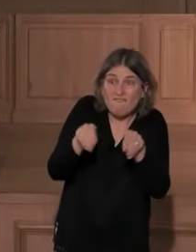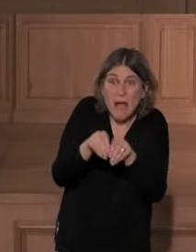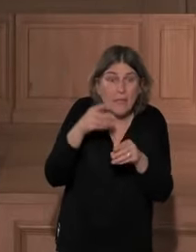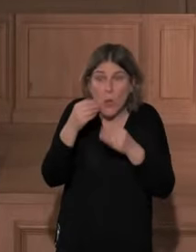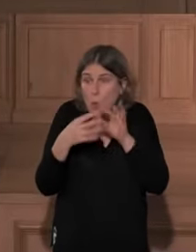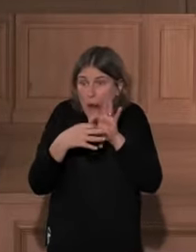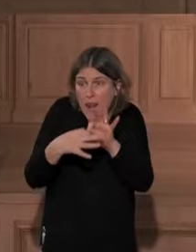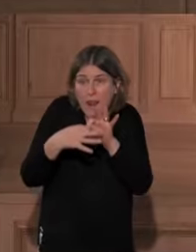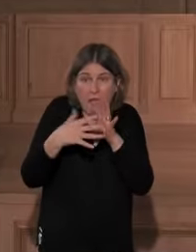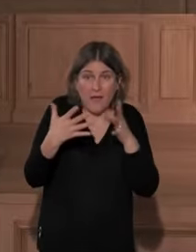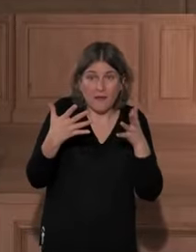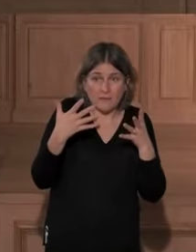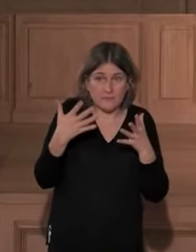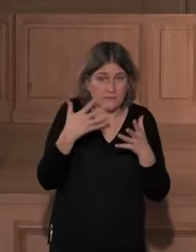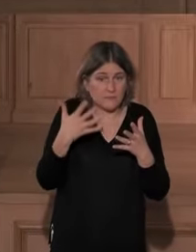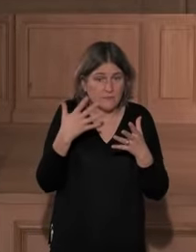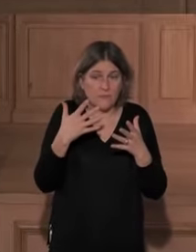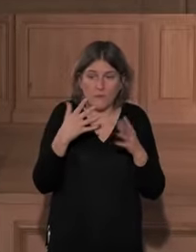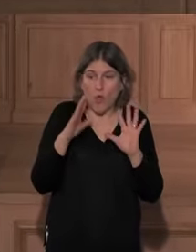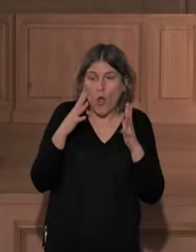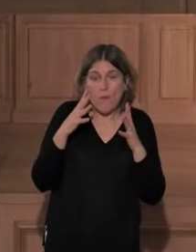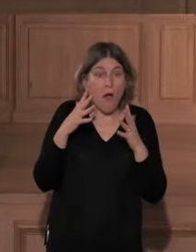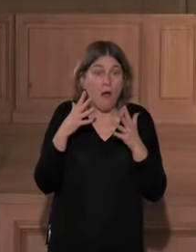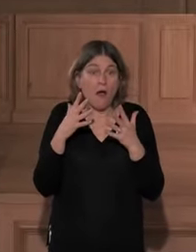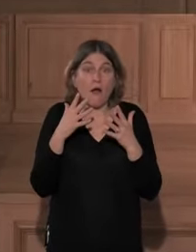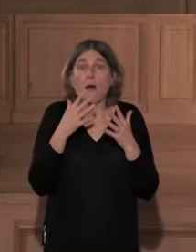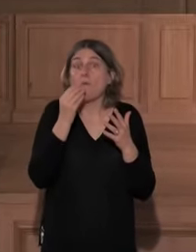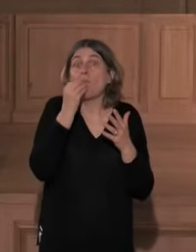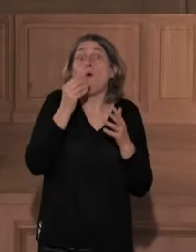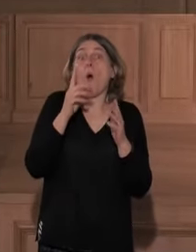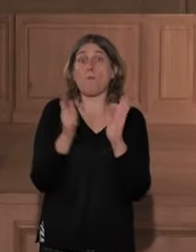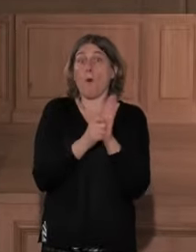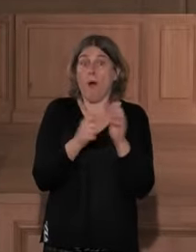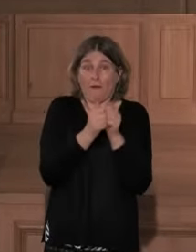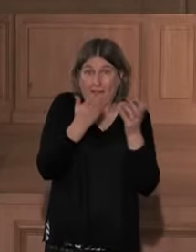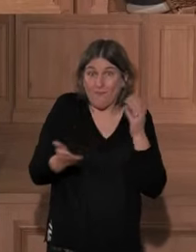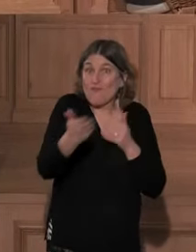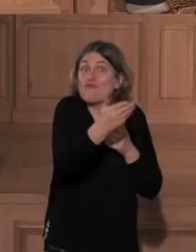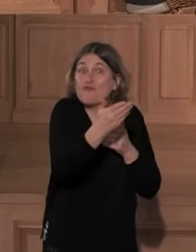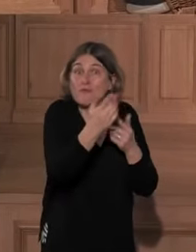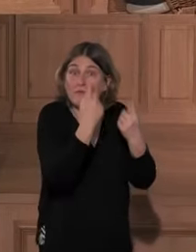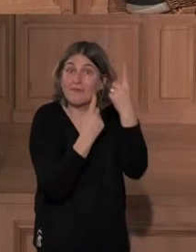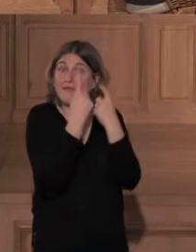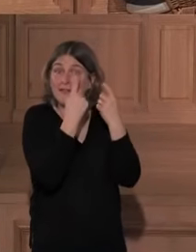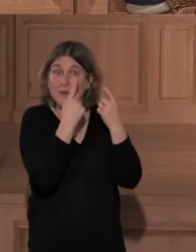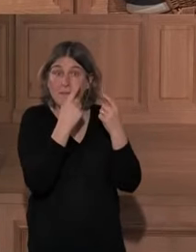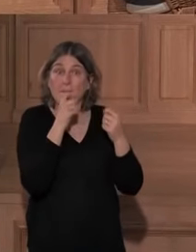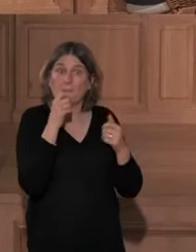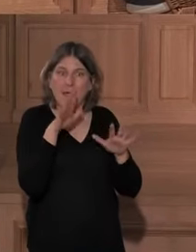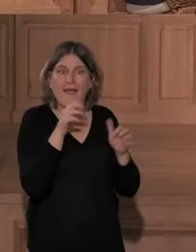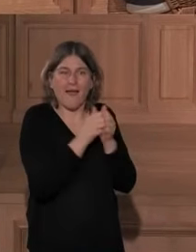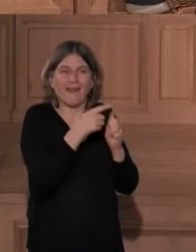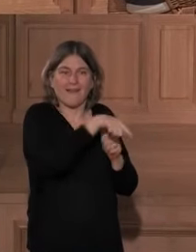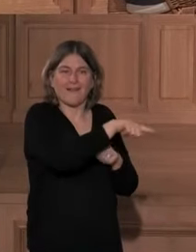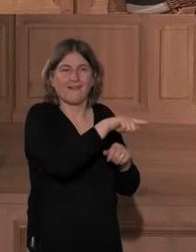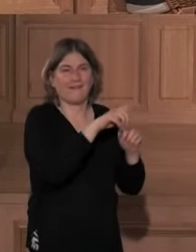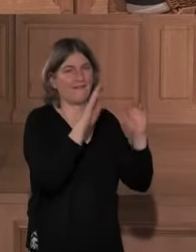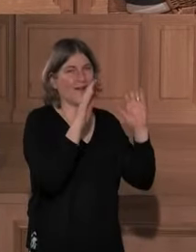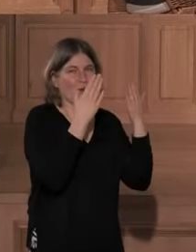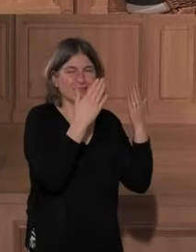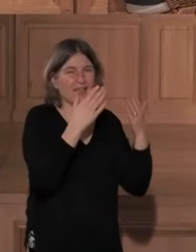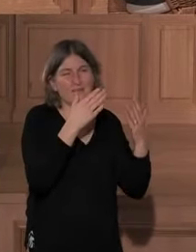franchement, voilà, où passer un bon moment, on est en train de passer un bon moment avec vous, on est en train de vous répondre à des questions, mais avec eux, c'est encore plus, c'est encore